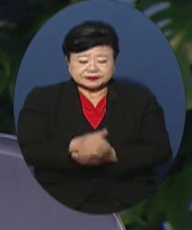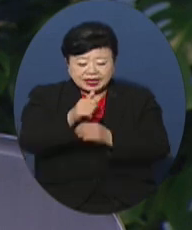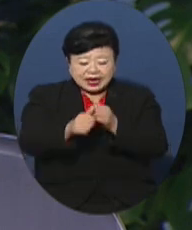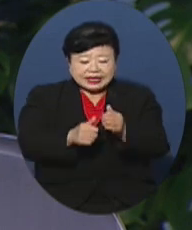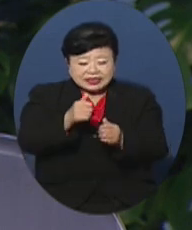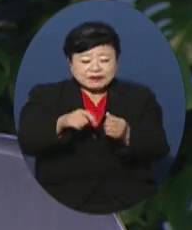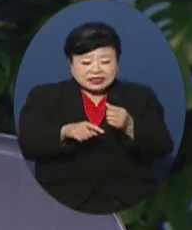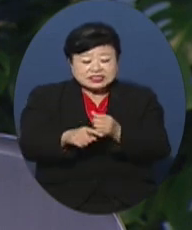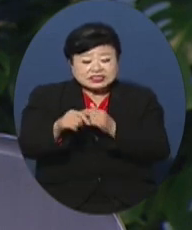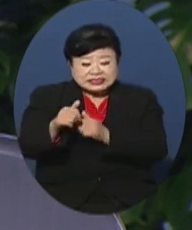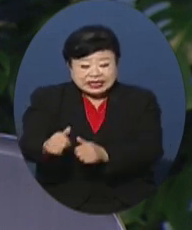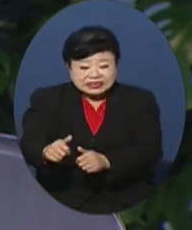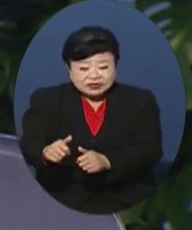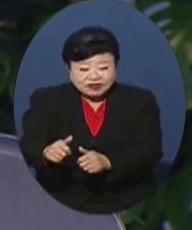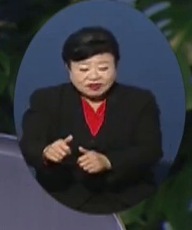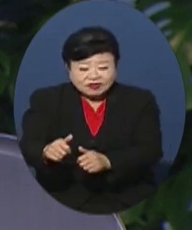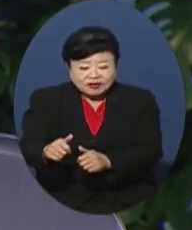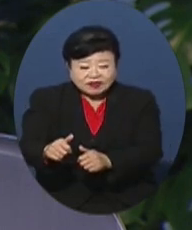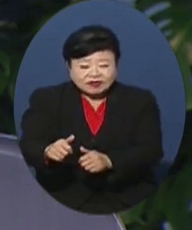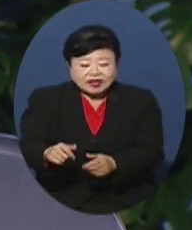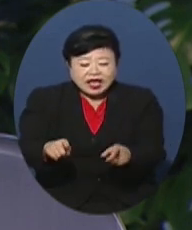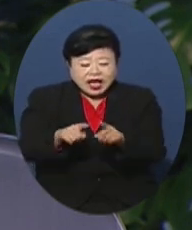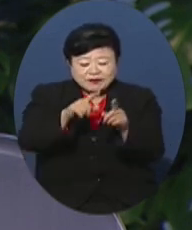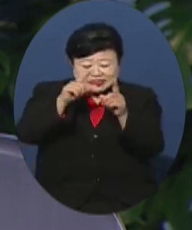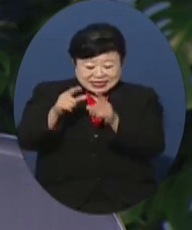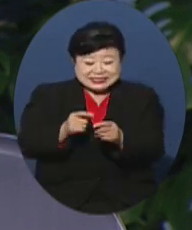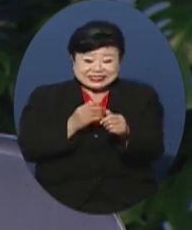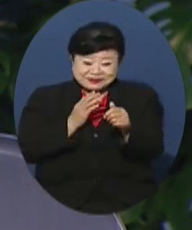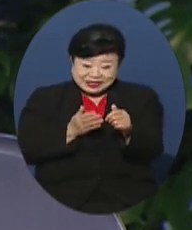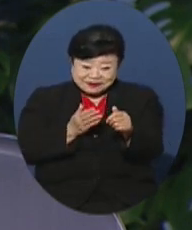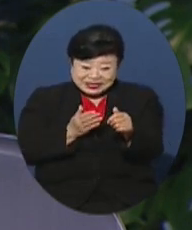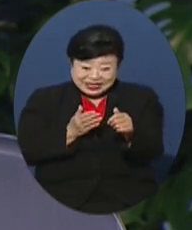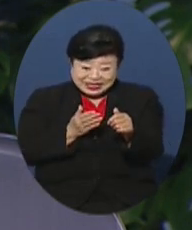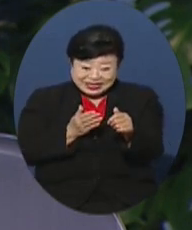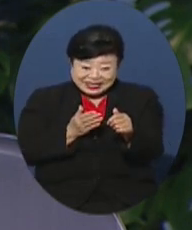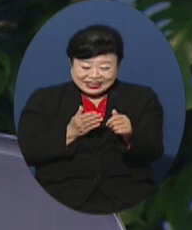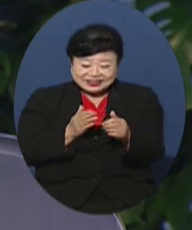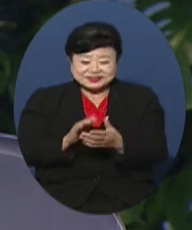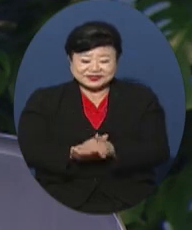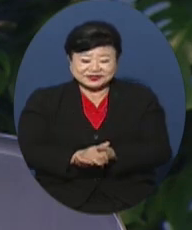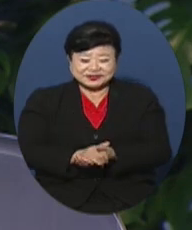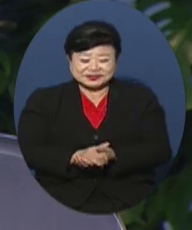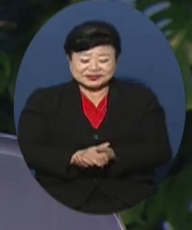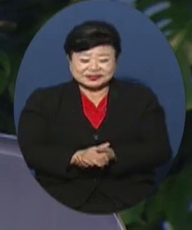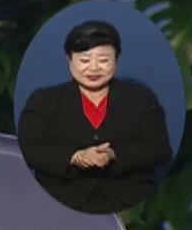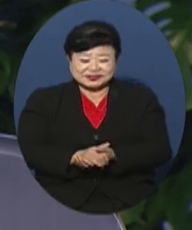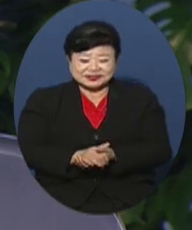하나님의 뜻을 따라 우리 함께 살기를 원하시는데